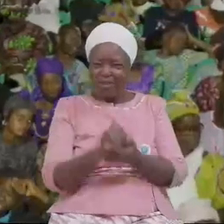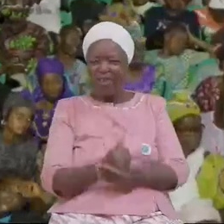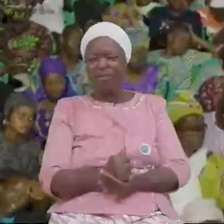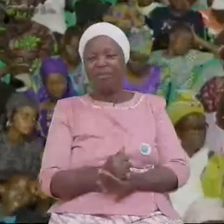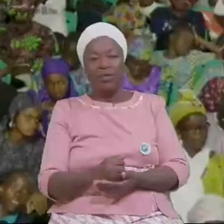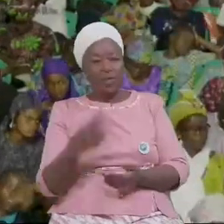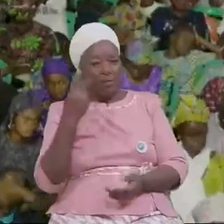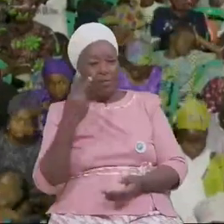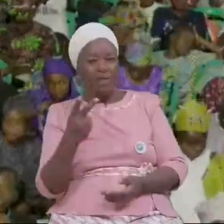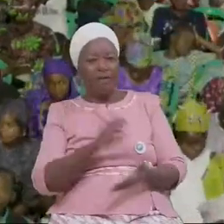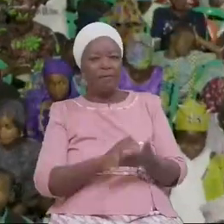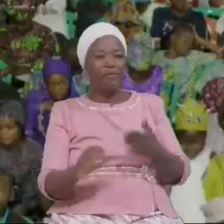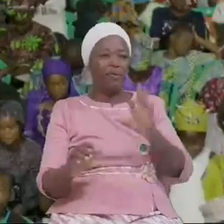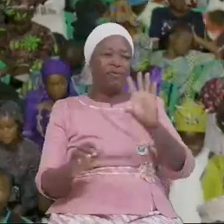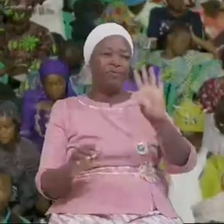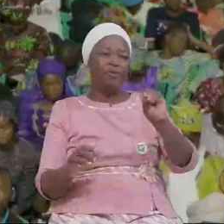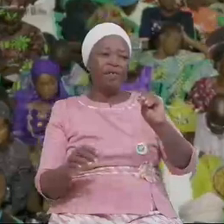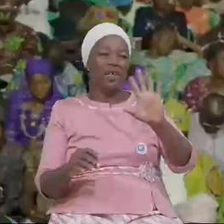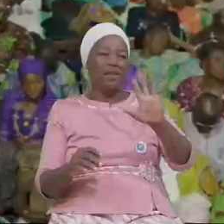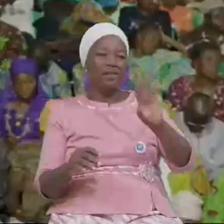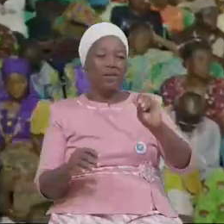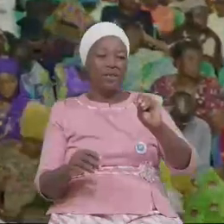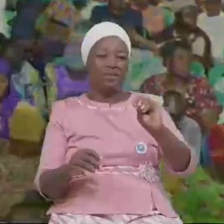verset 50.